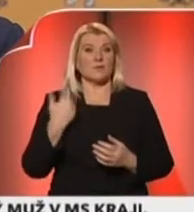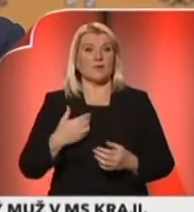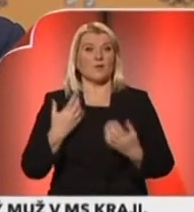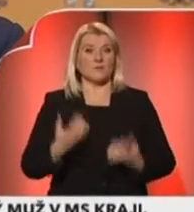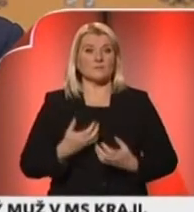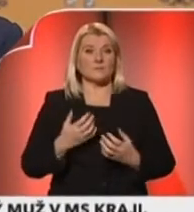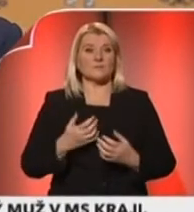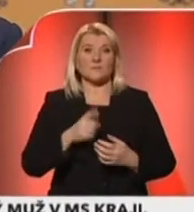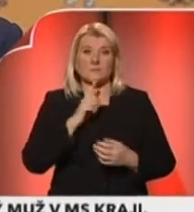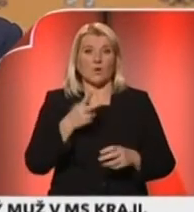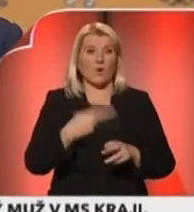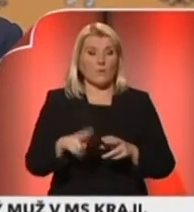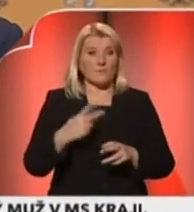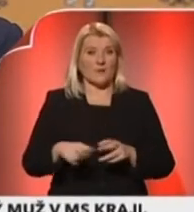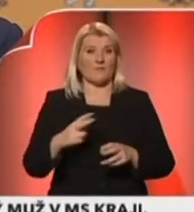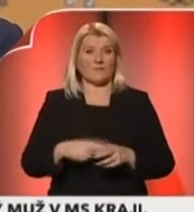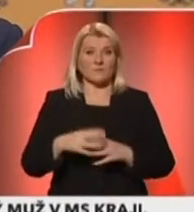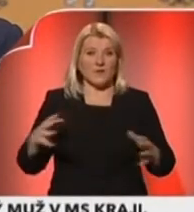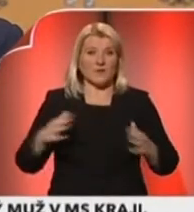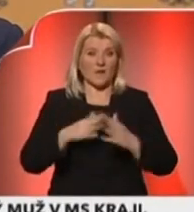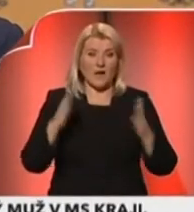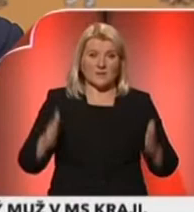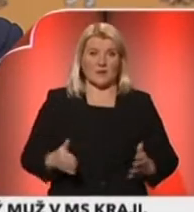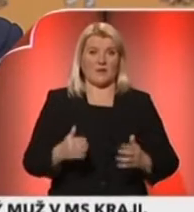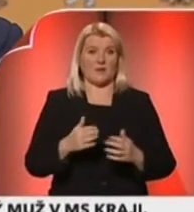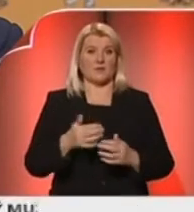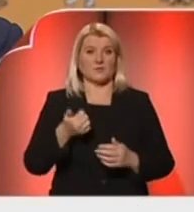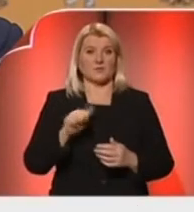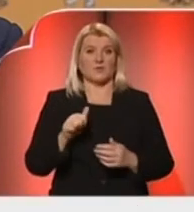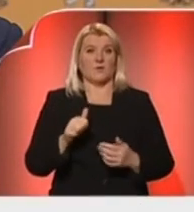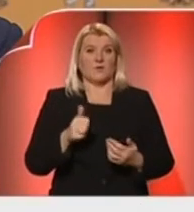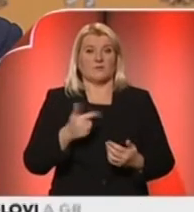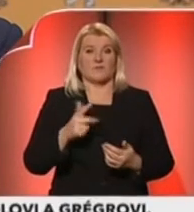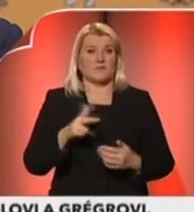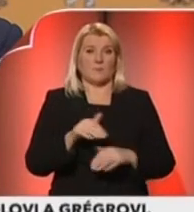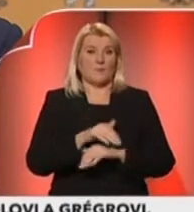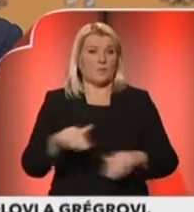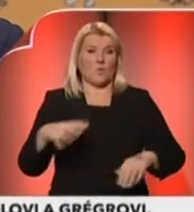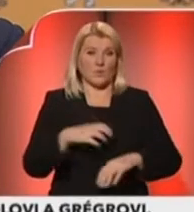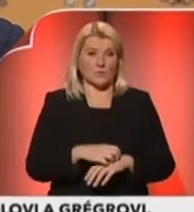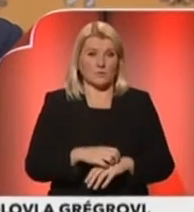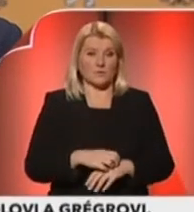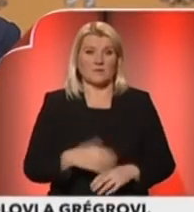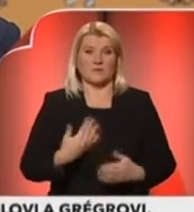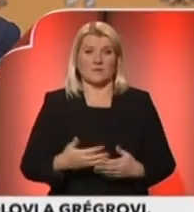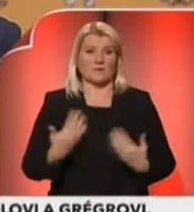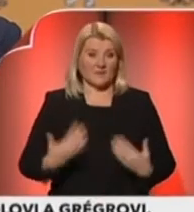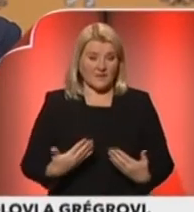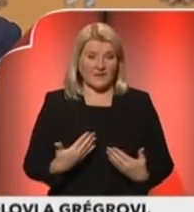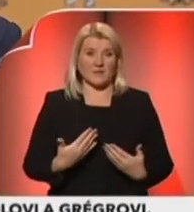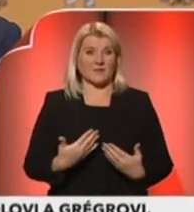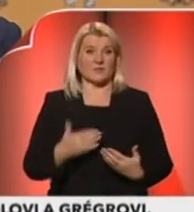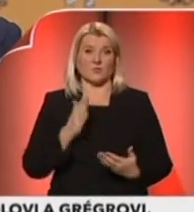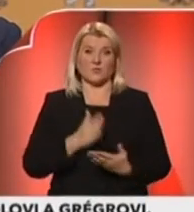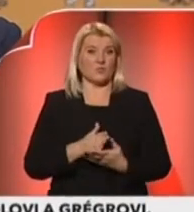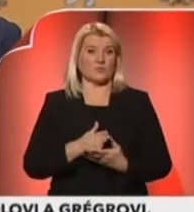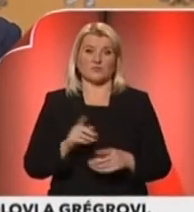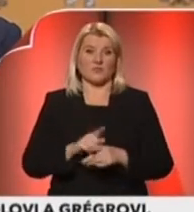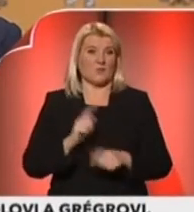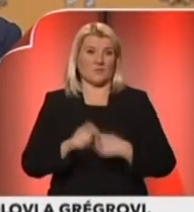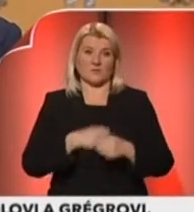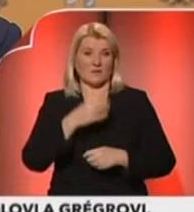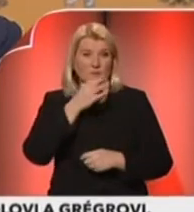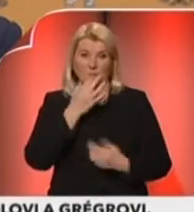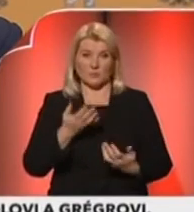se opravovaly obrovské areály za stovky milionů korun, myslím si, že touto cestou už